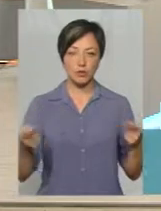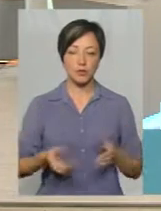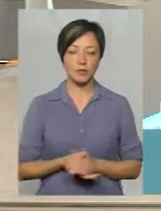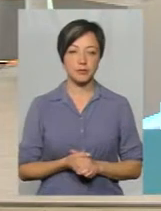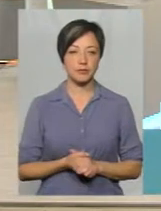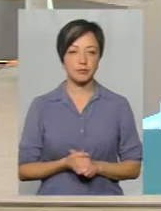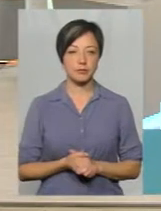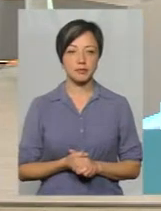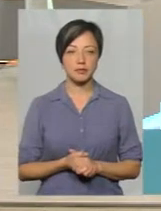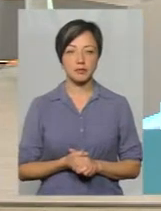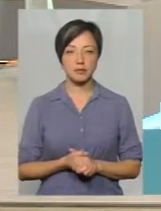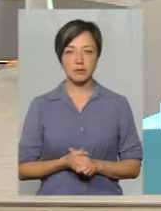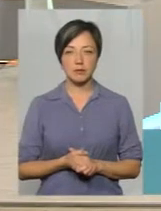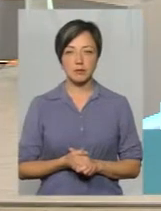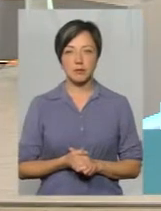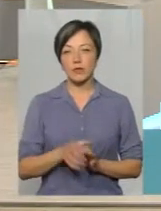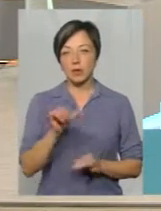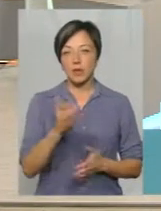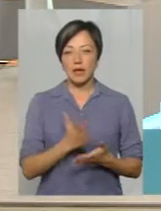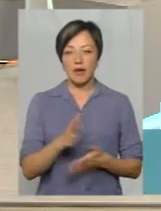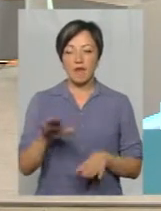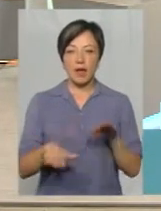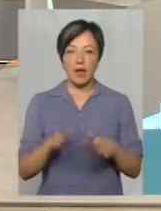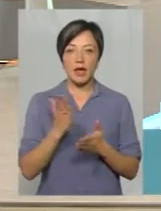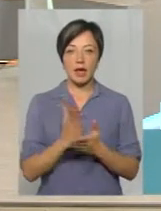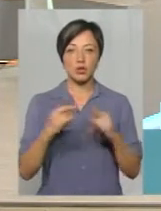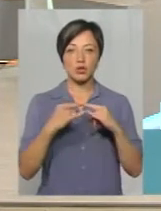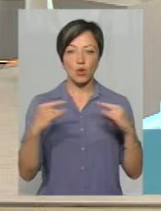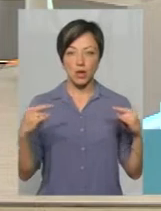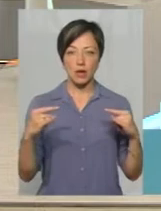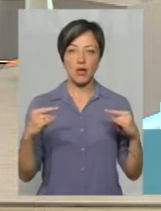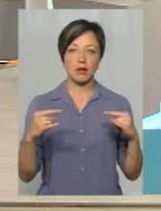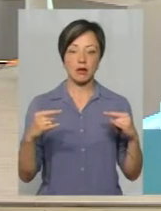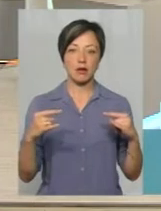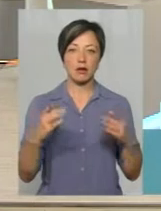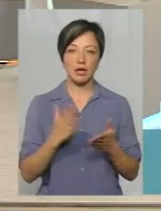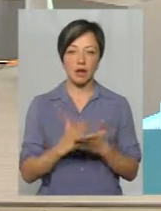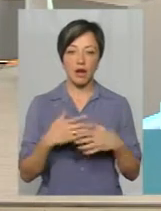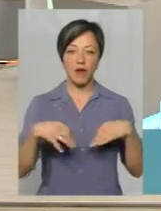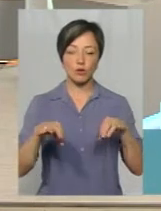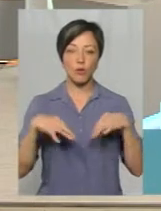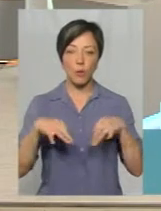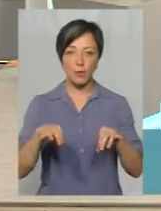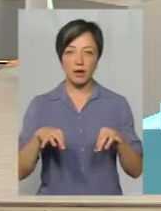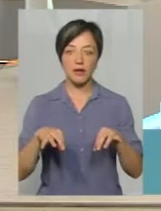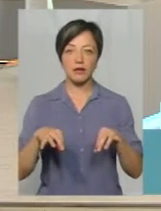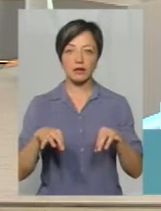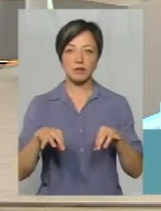продукти харчування. В них є ваги, в них є столи, лотки, можна сказати, є автомобілі.